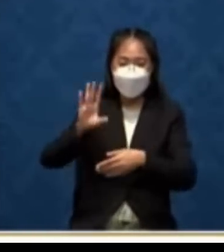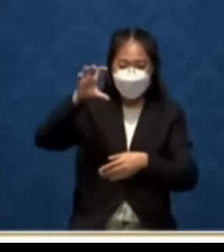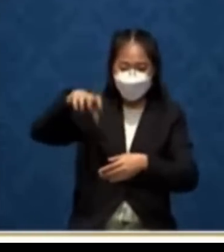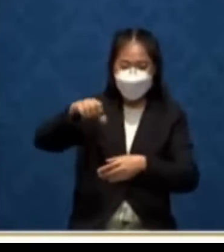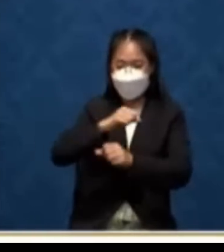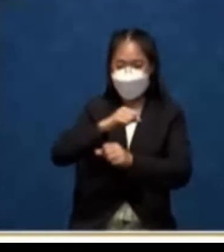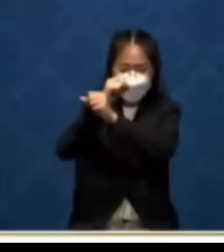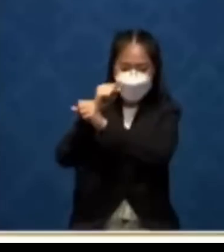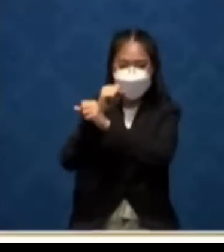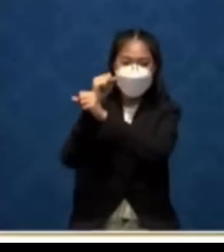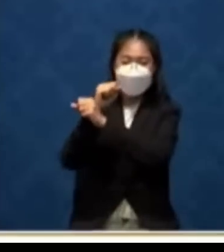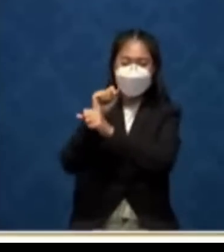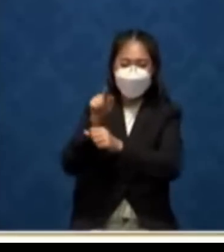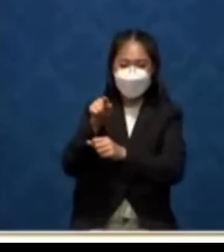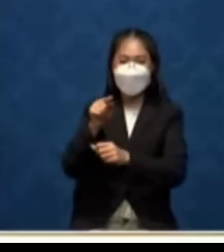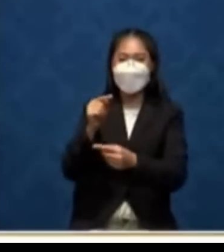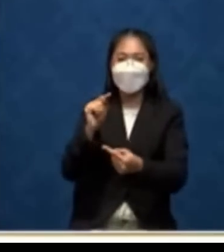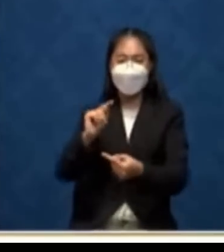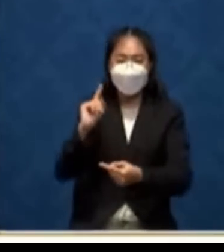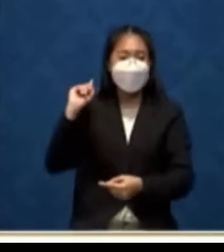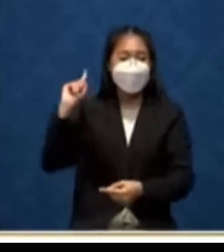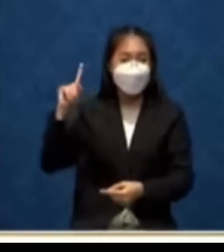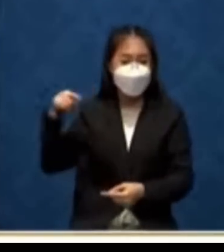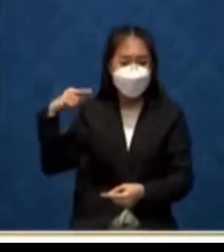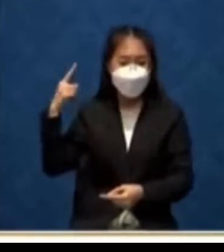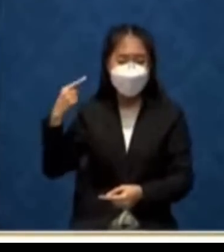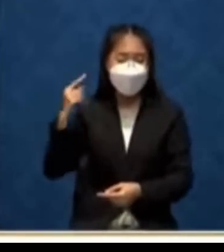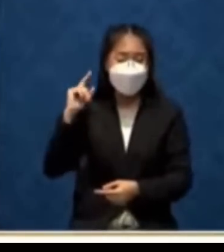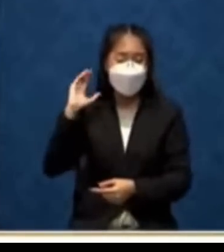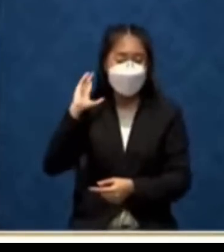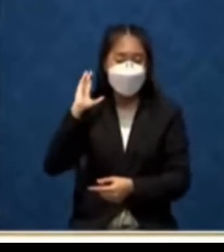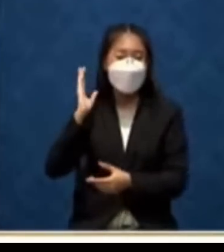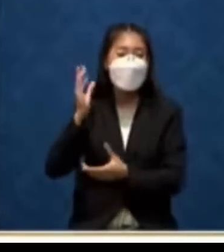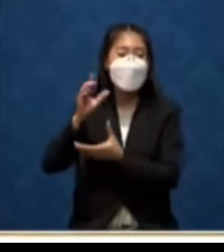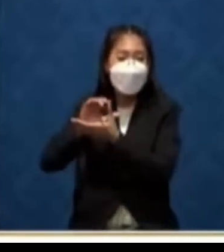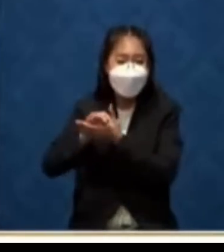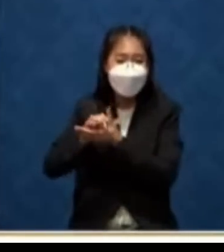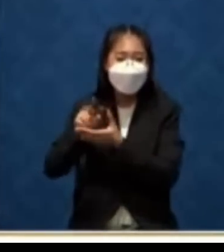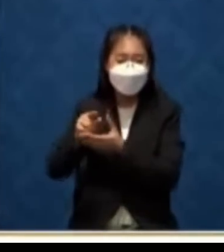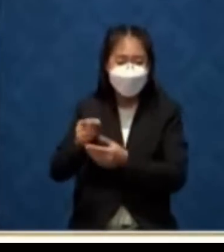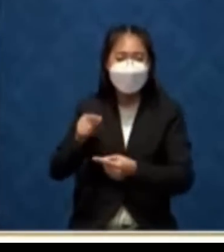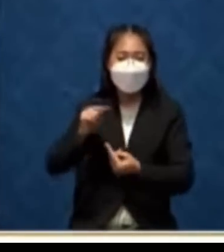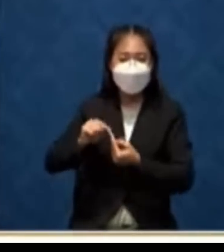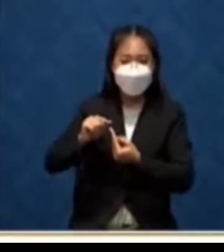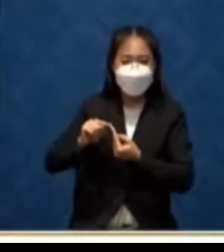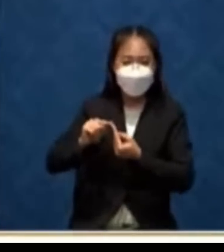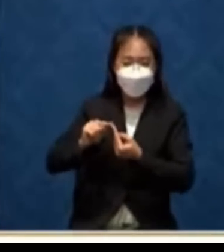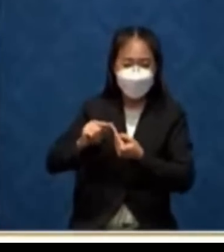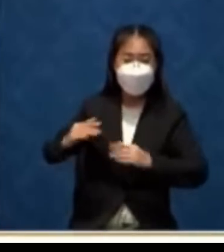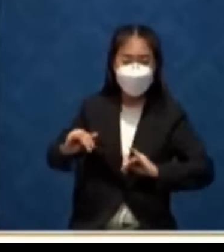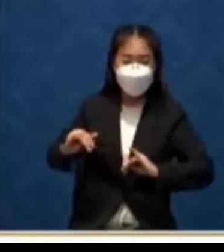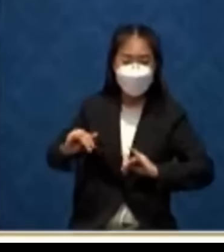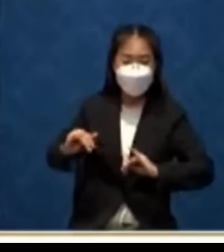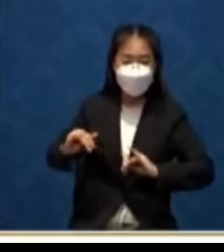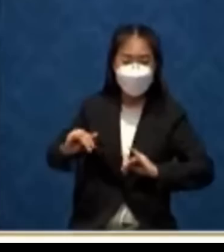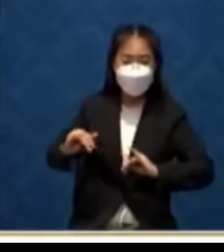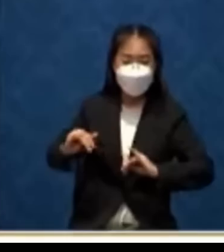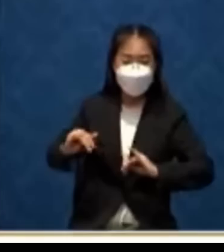จุบันก็ยังถือหุ้นใหญ่โดยภรรยาของคุณธรรมนัสชาวจีนบ้านเดียวกับคุณธรรมนัส3คนนี้ตั้งแ